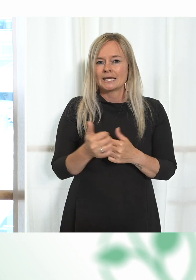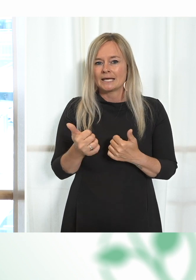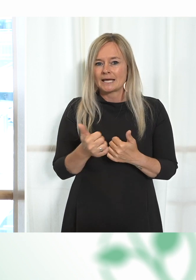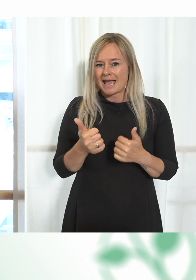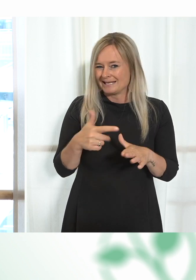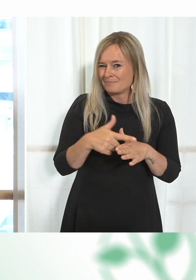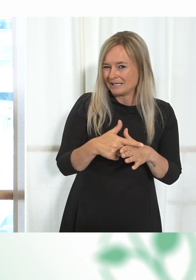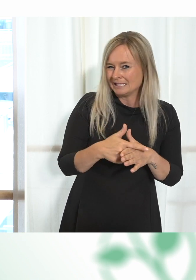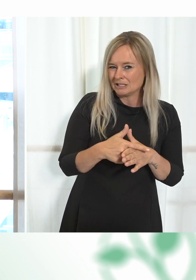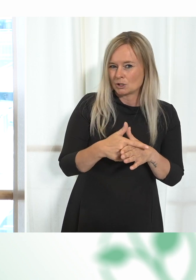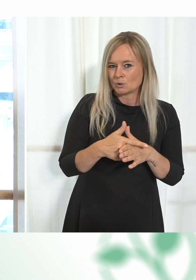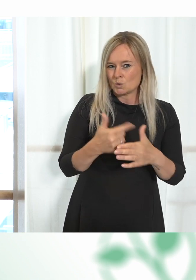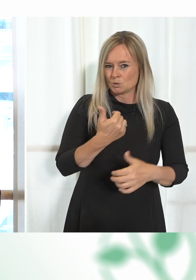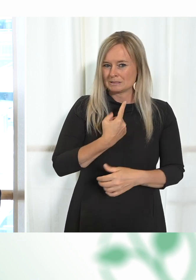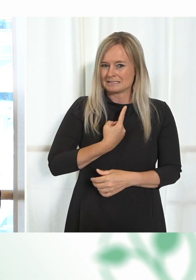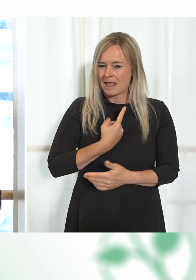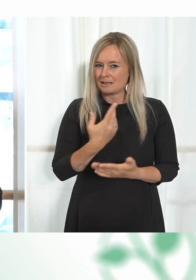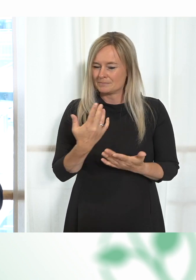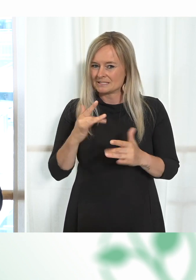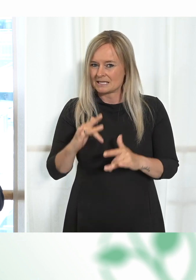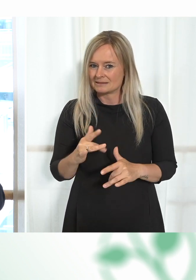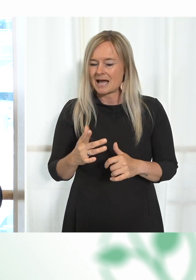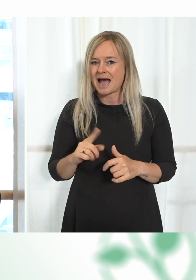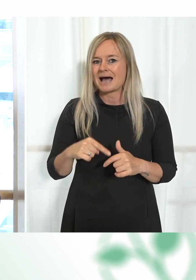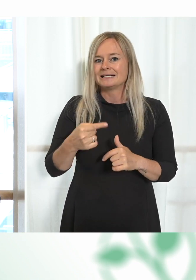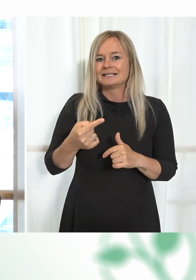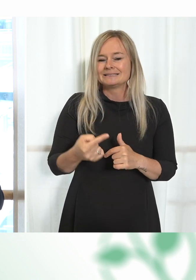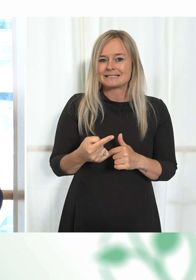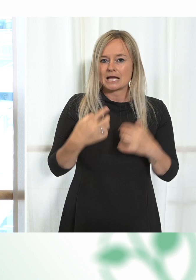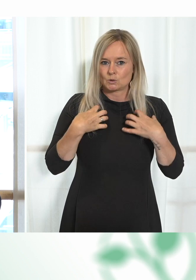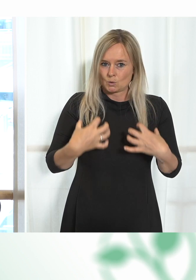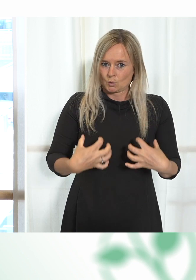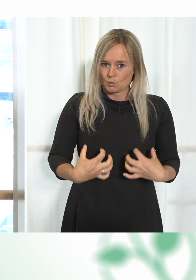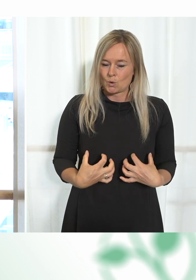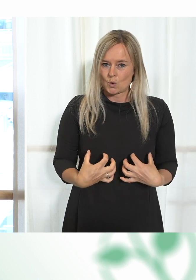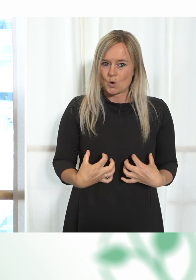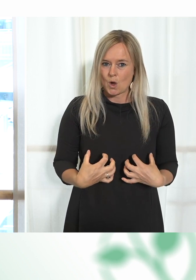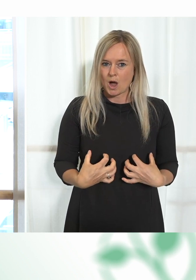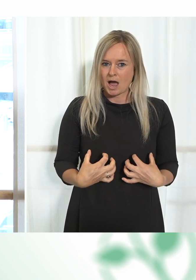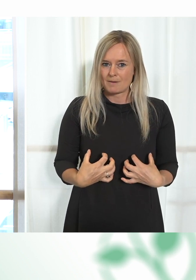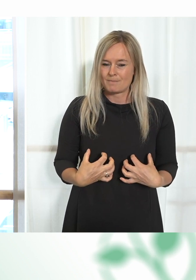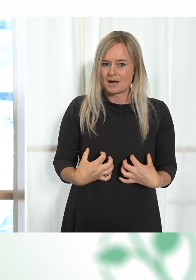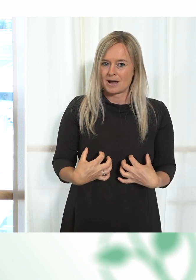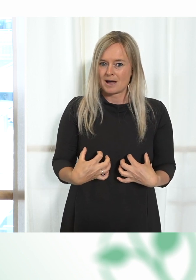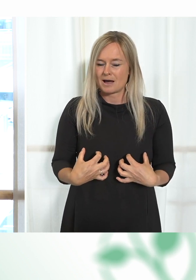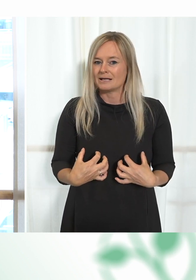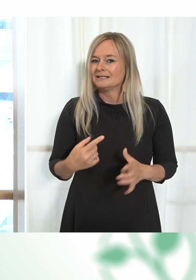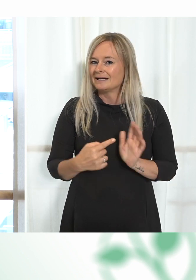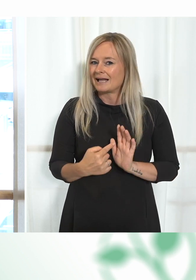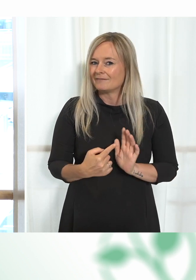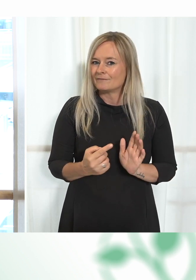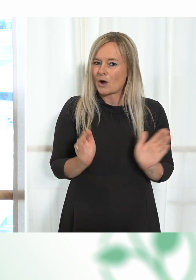eine Behinderung eben hat, dann kompensiert der Körper, vor allem dann mittelfristig,